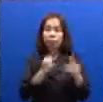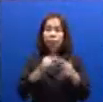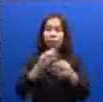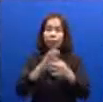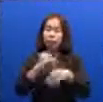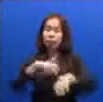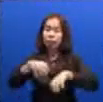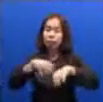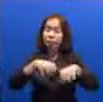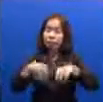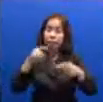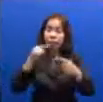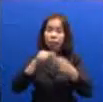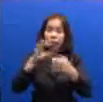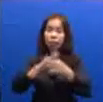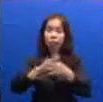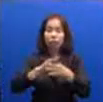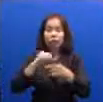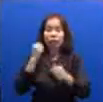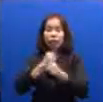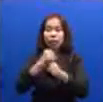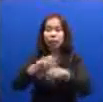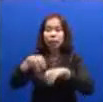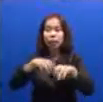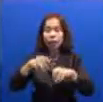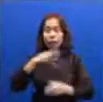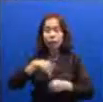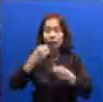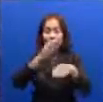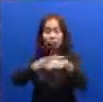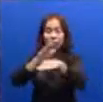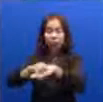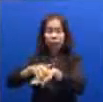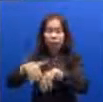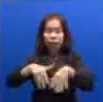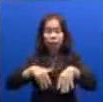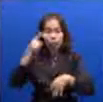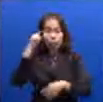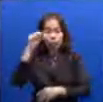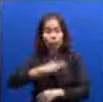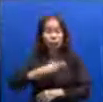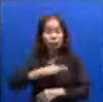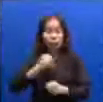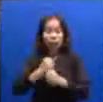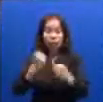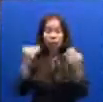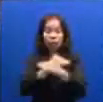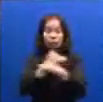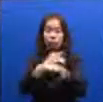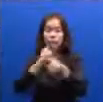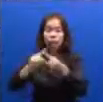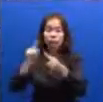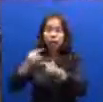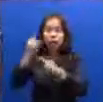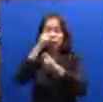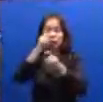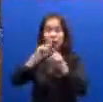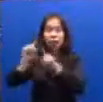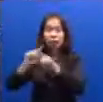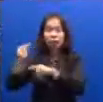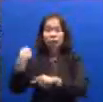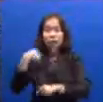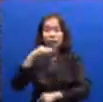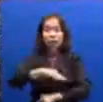และบรรเทาสาธารณภัยจะเดินหน้าในการรณรงค์ปลุกจิตสำนึกในการใช้รถใช้ถนนอย่างต่อเนื่องเพื่อให้สถิติอุบัติเหตุตลอดทั้งปี